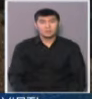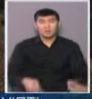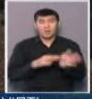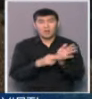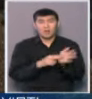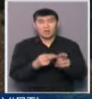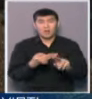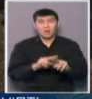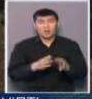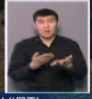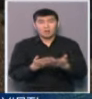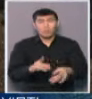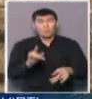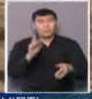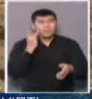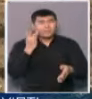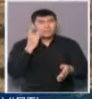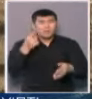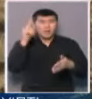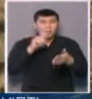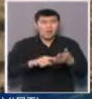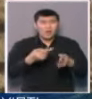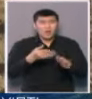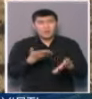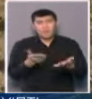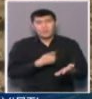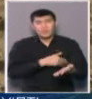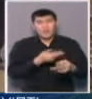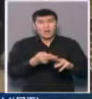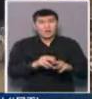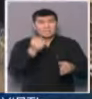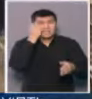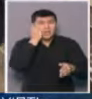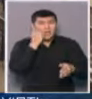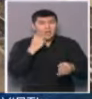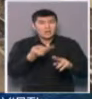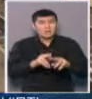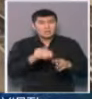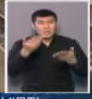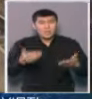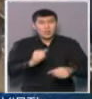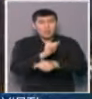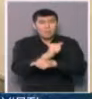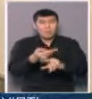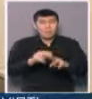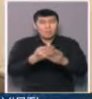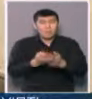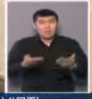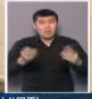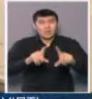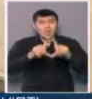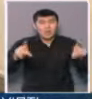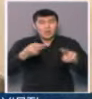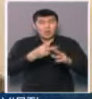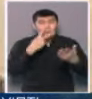Теміржолшылар уәдеге әбден тойған. Өйткені мәселе жылда аяқсыз қалады. Тозығы жетіп, тек қаңқасы қалған ескі перронның қиындығын әсіресе